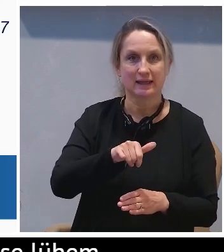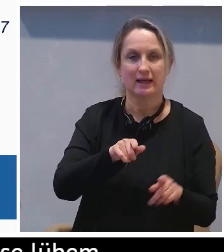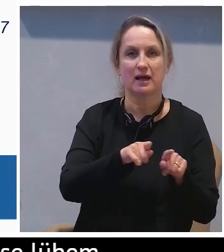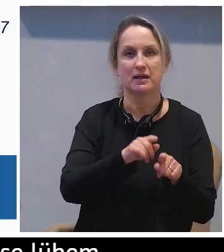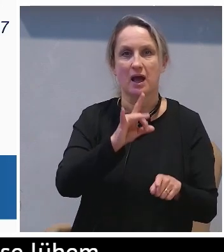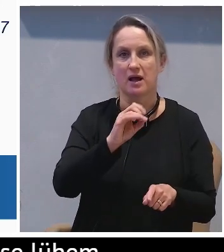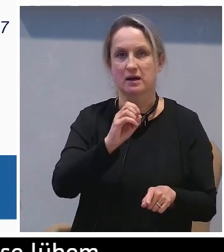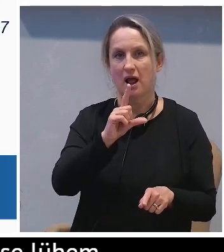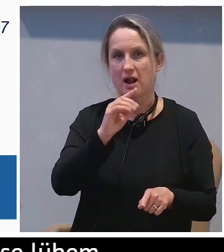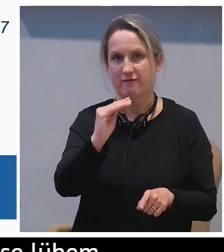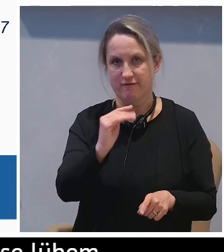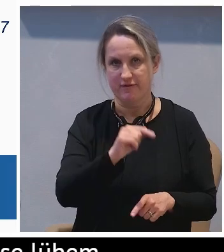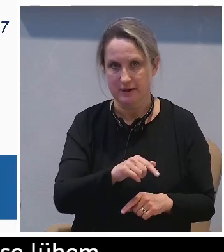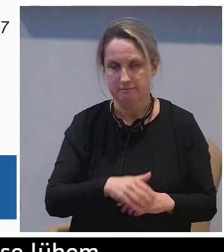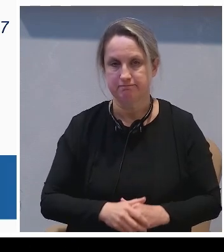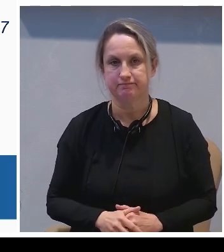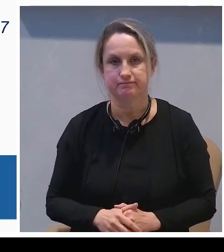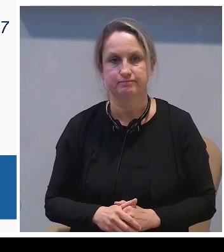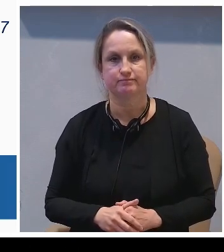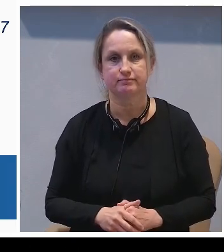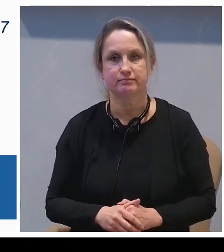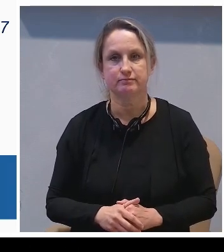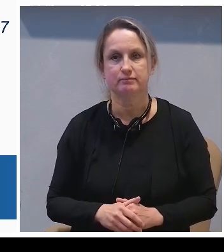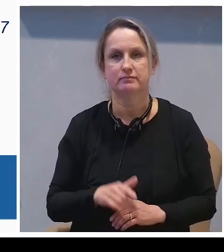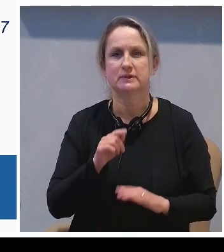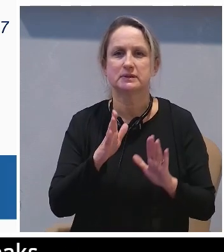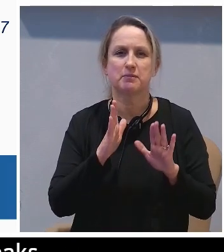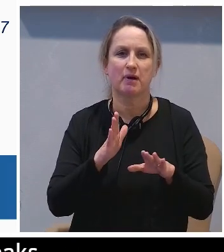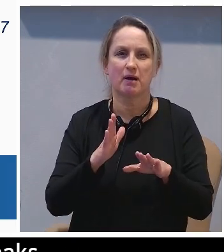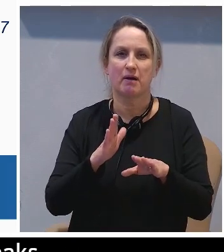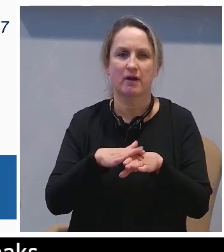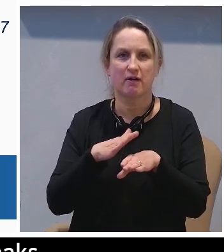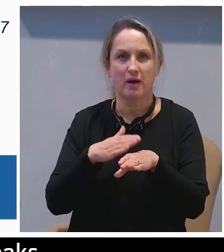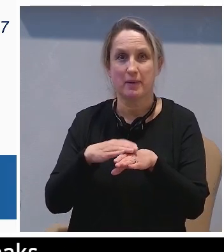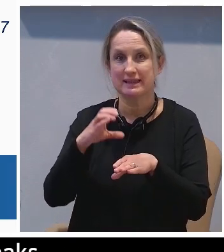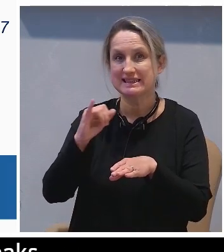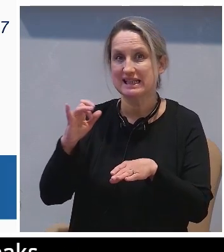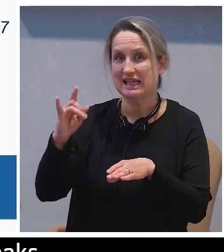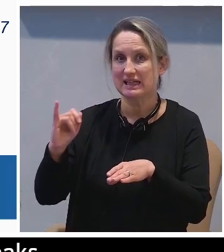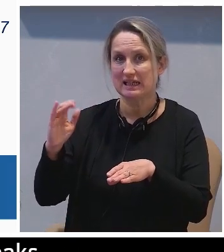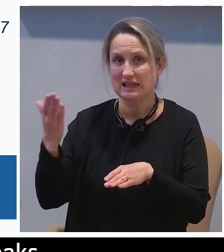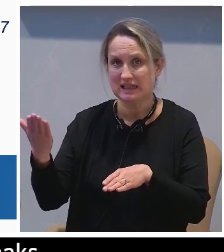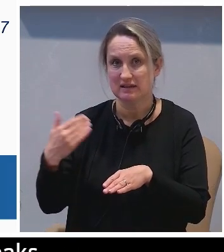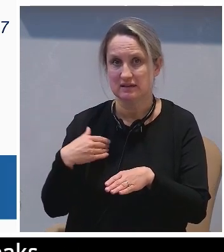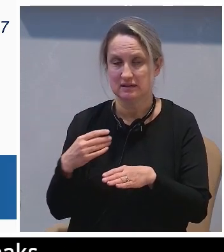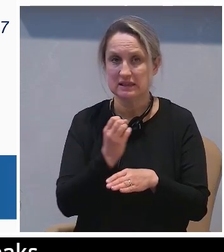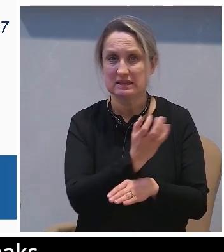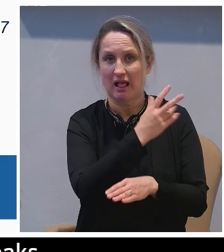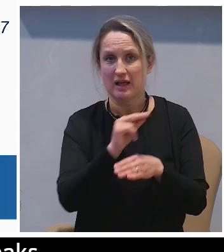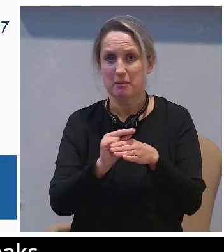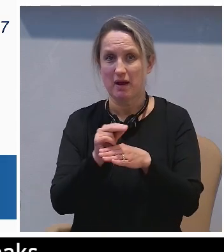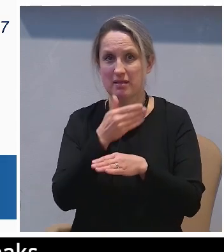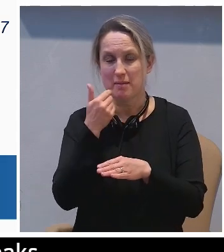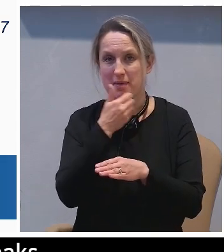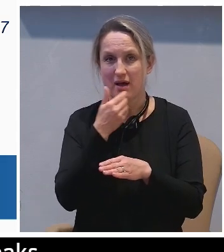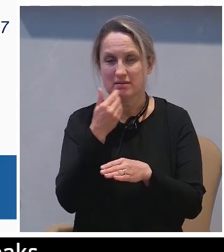why Henry and Nii Ralph were selected Siiri, ma for väga the vabandan, siin on treatment. ikka veel parandamata slaid, And et Siri, I selle ravimi hind